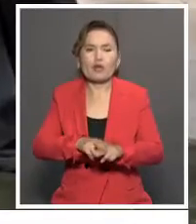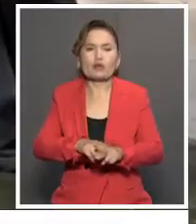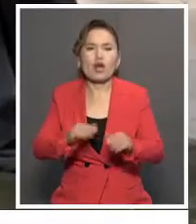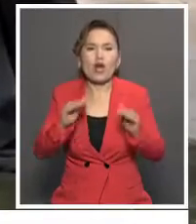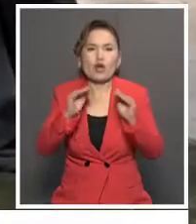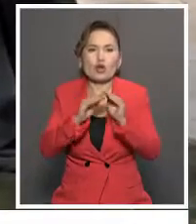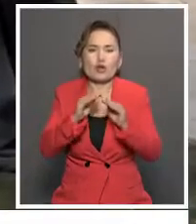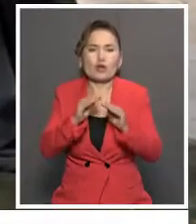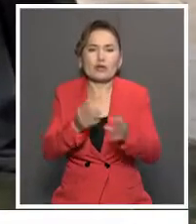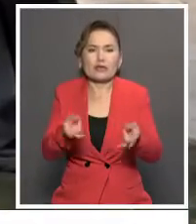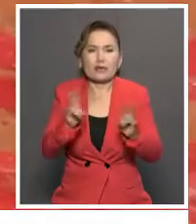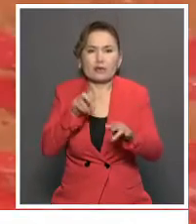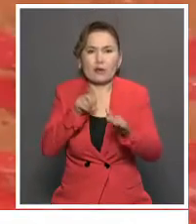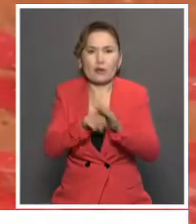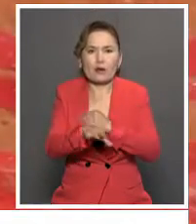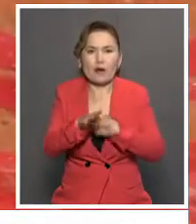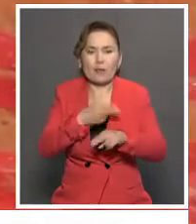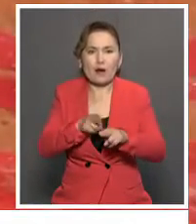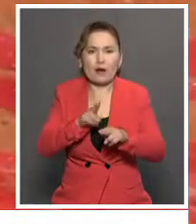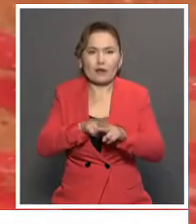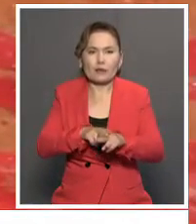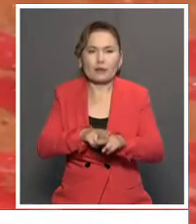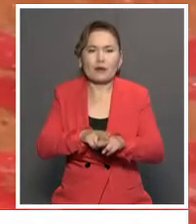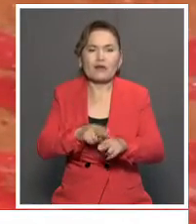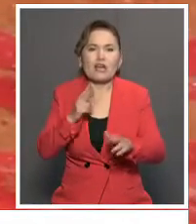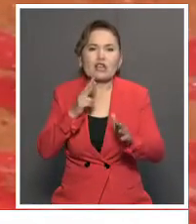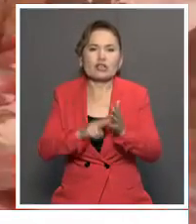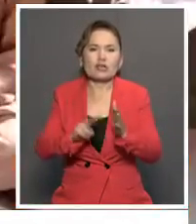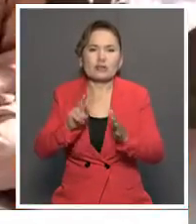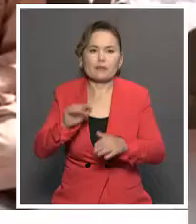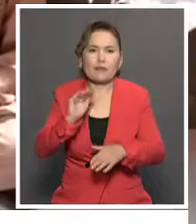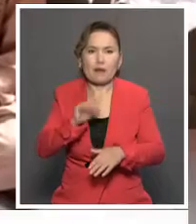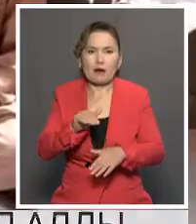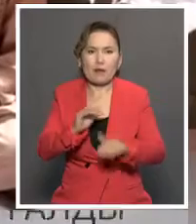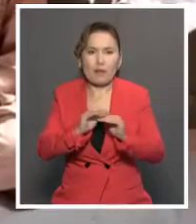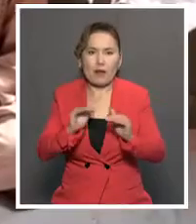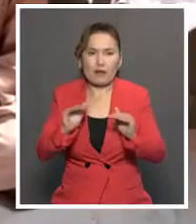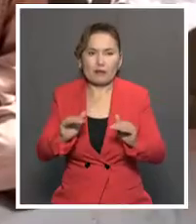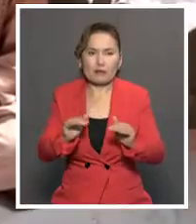түнеуге мәжбүр. Ал Кабулге бас сауғалап барғандардың 72 мыңдайы балалар.